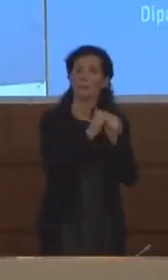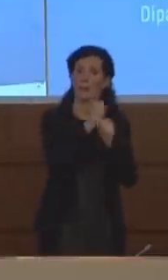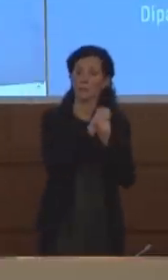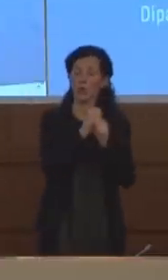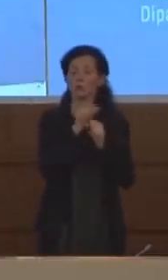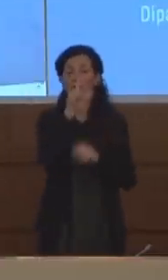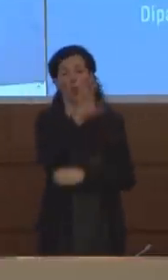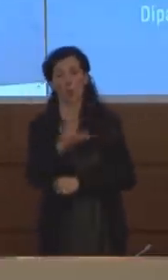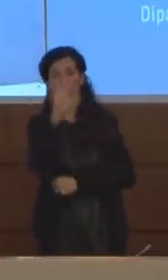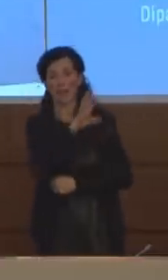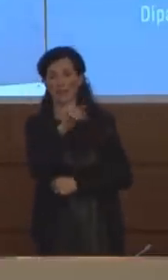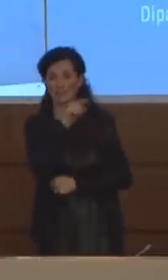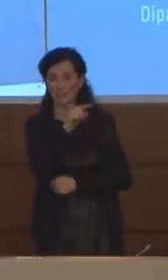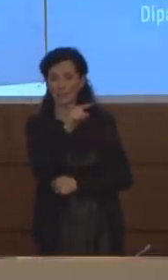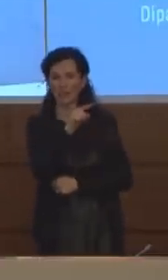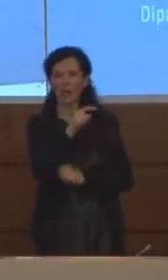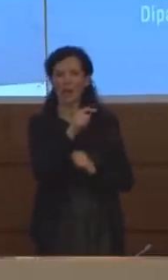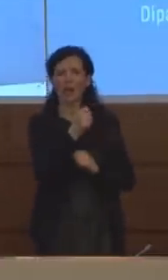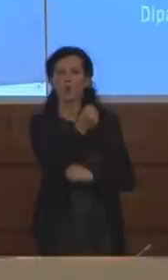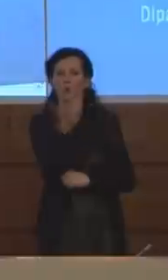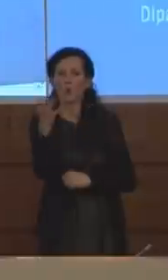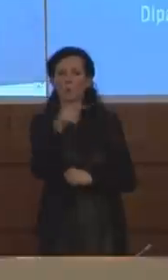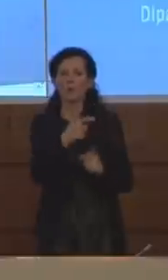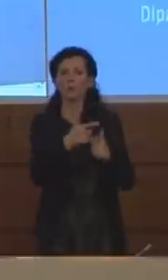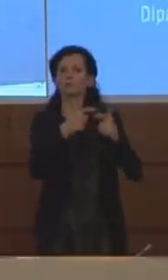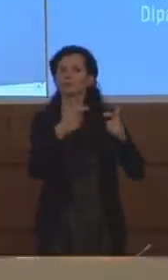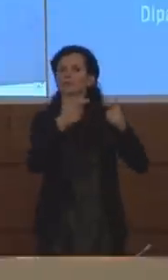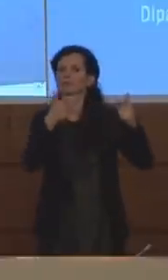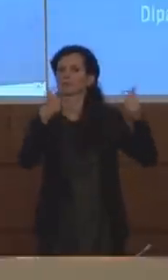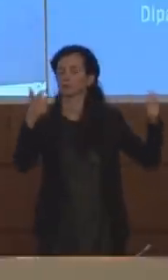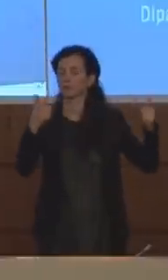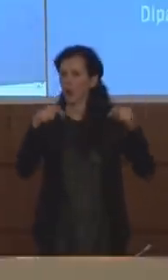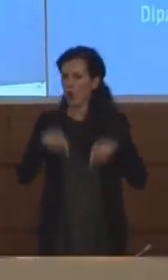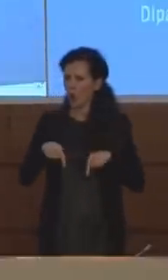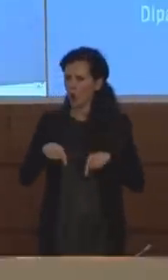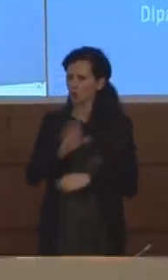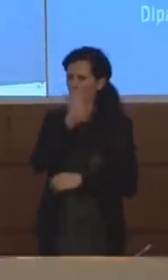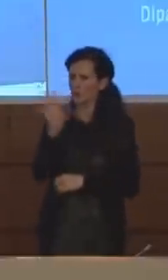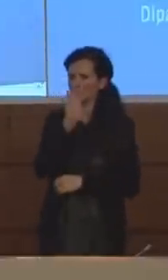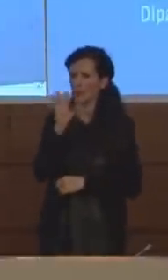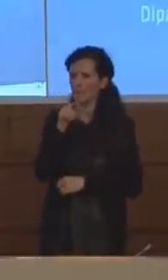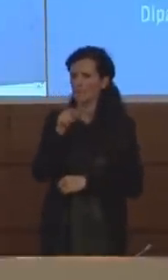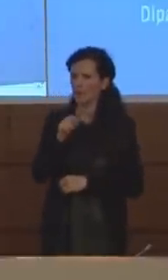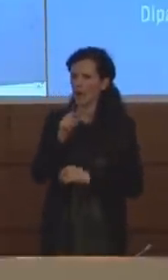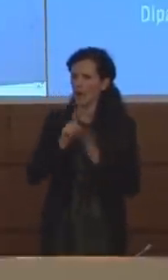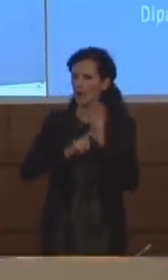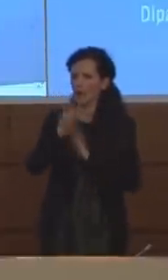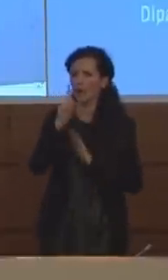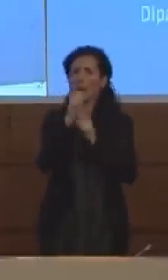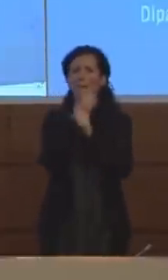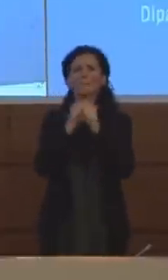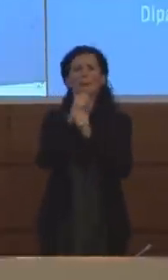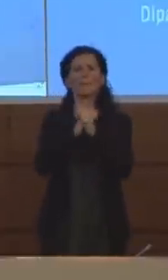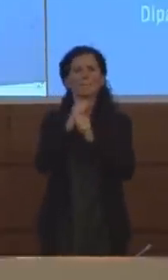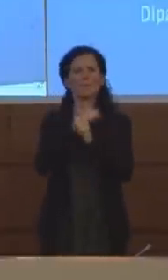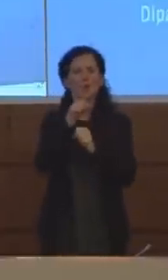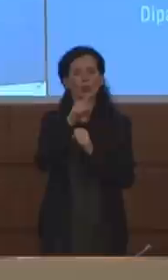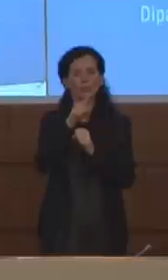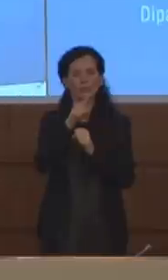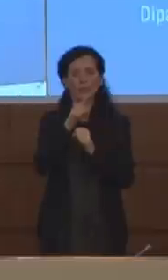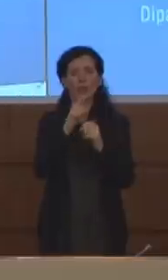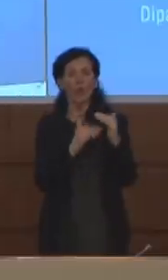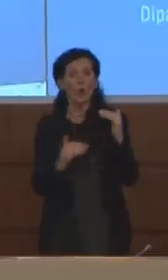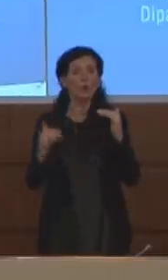in cui i numeri continuano a crescere in particolare oggi mi pare che sia il primo giorno in cui casi attualmente positivi del piemonte sono superiori anche a quelli dell'emilia